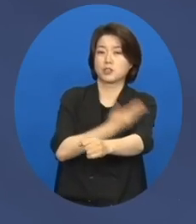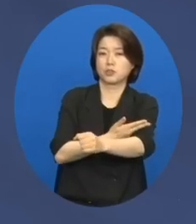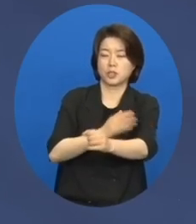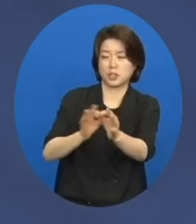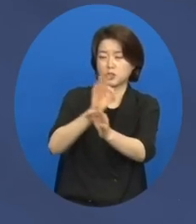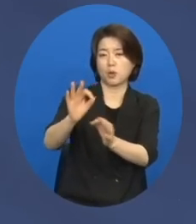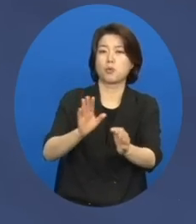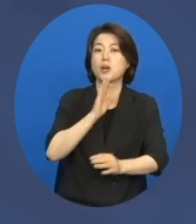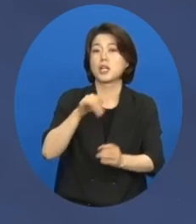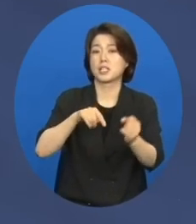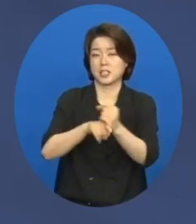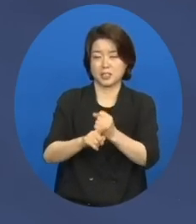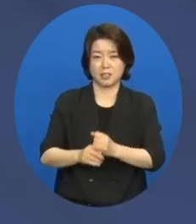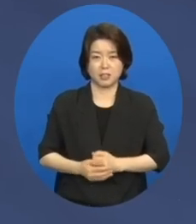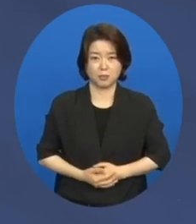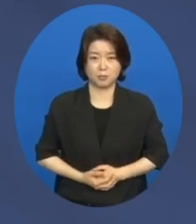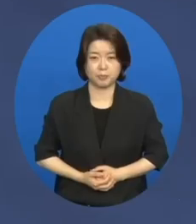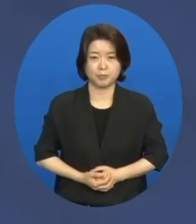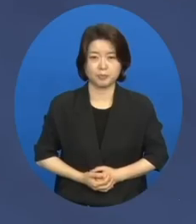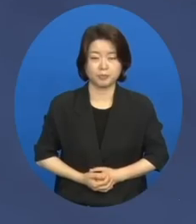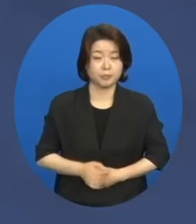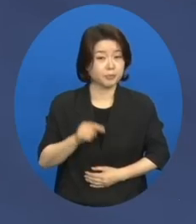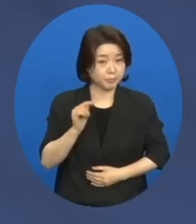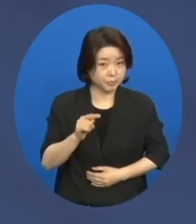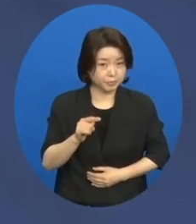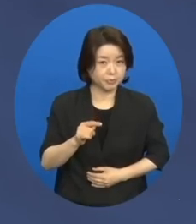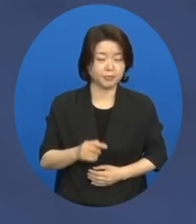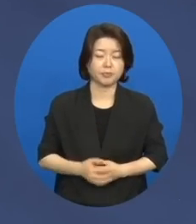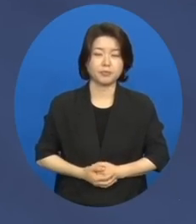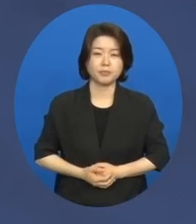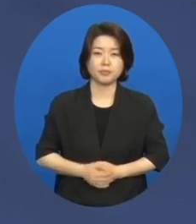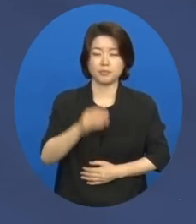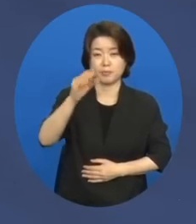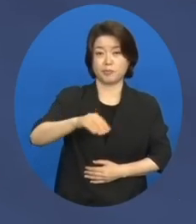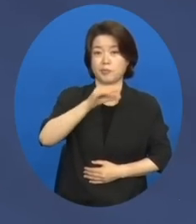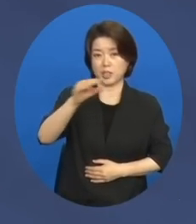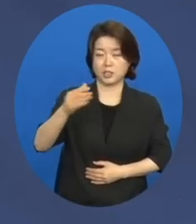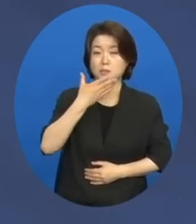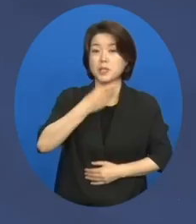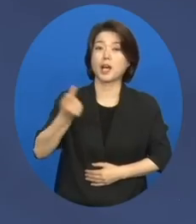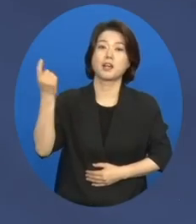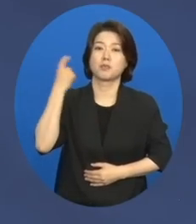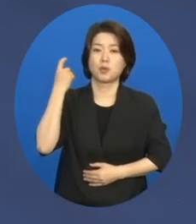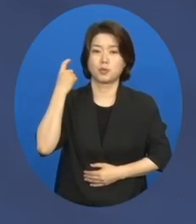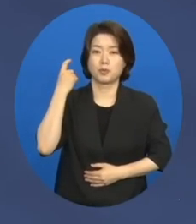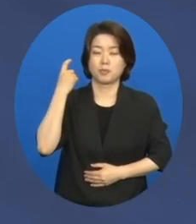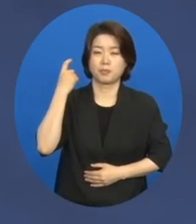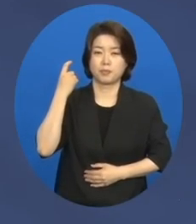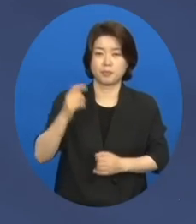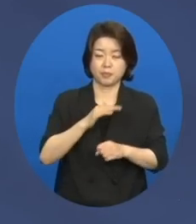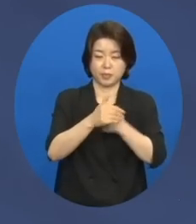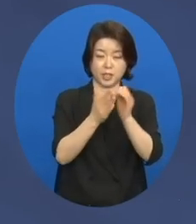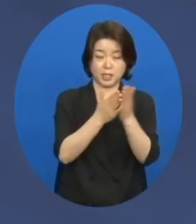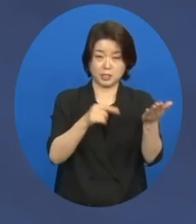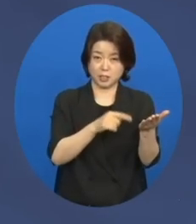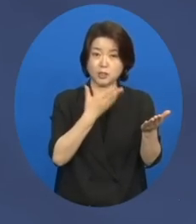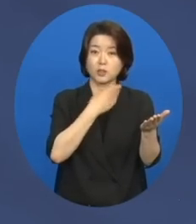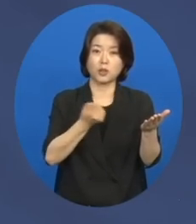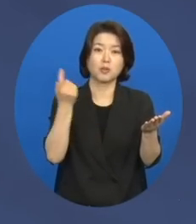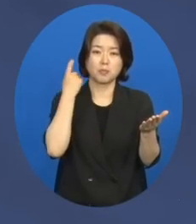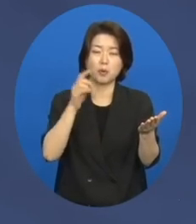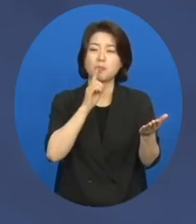영원한 진리인 것이죠. 자, 이 바로 이 십자가의 복음, 바로 성경의 복음이라고 말할 수